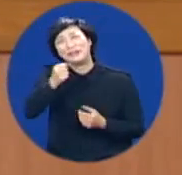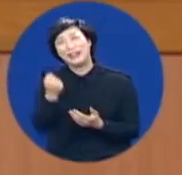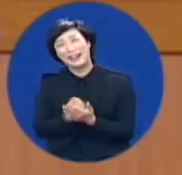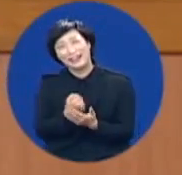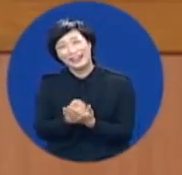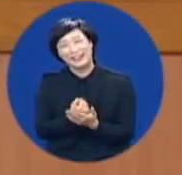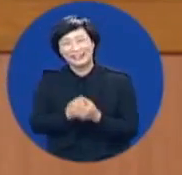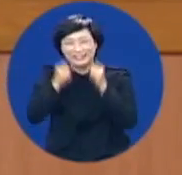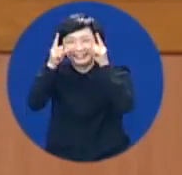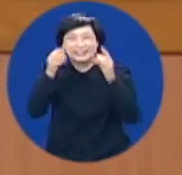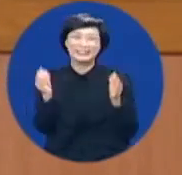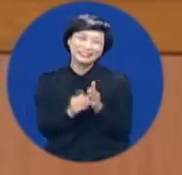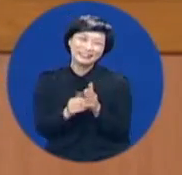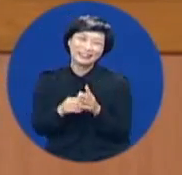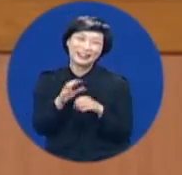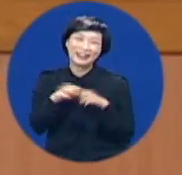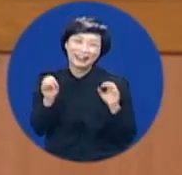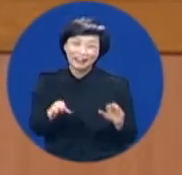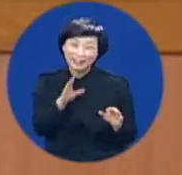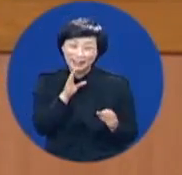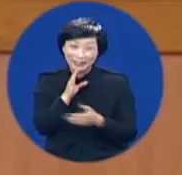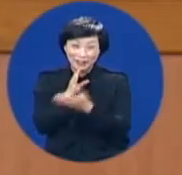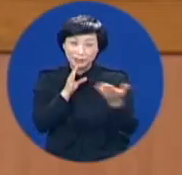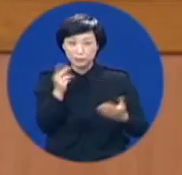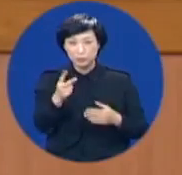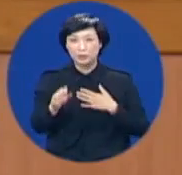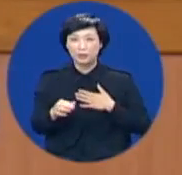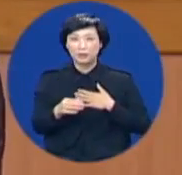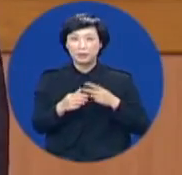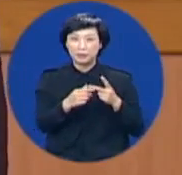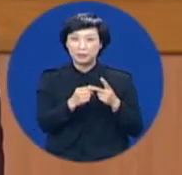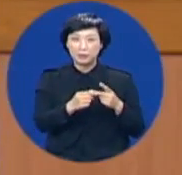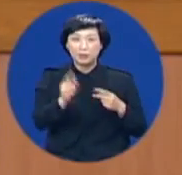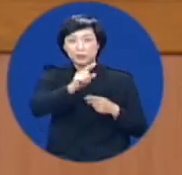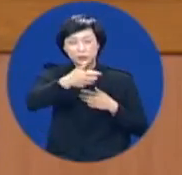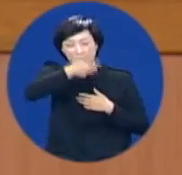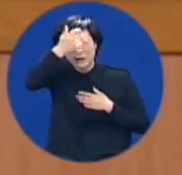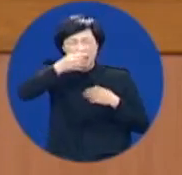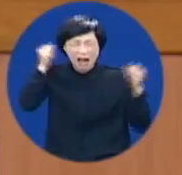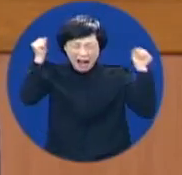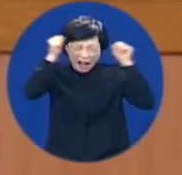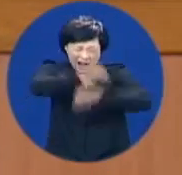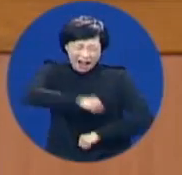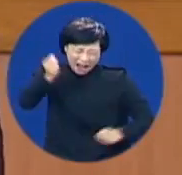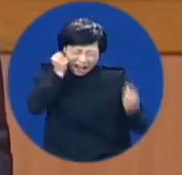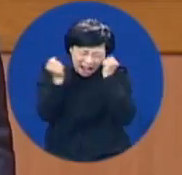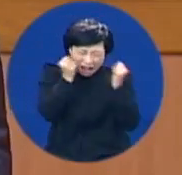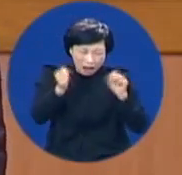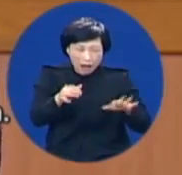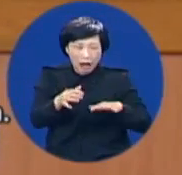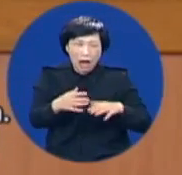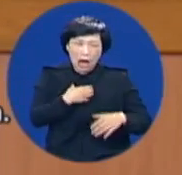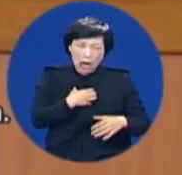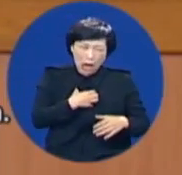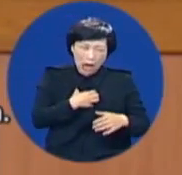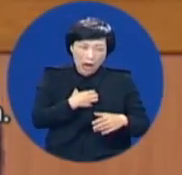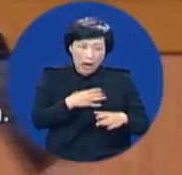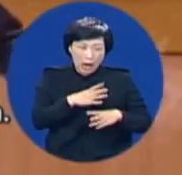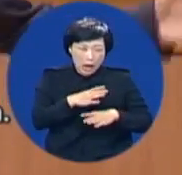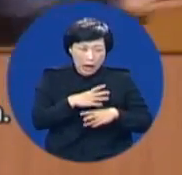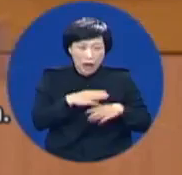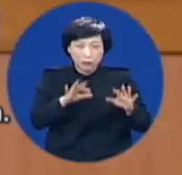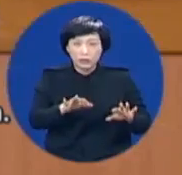이런 꿈. 어떤 꿈은 쫄딱 망해가지고 다 죽게 생겼는데, 꿈을 깨고 나니까,